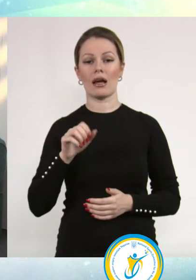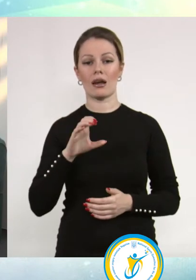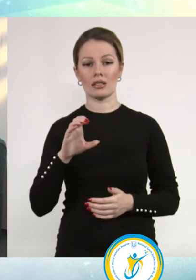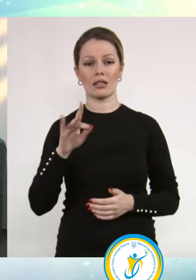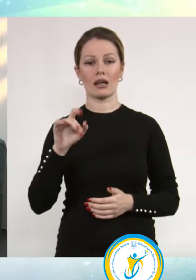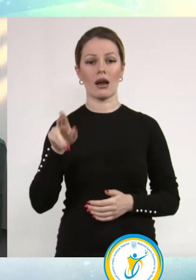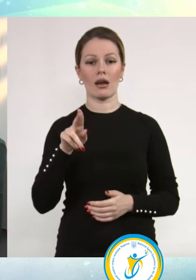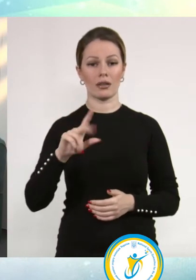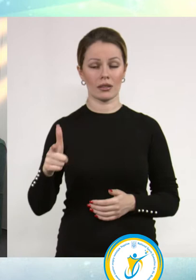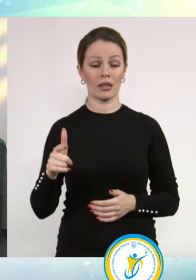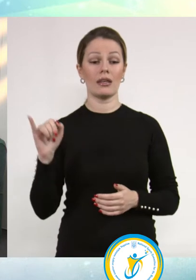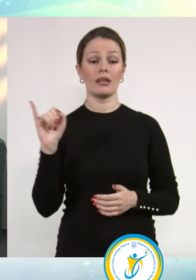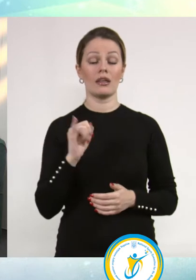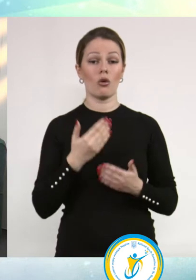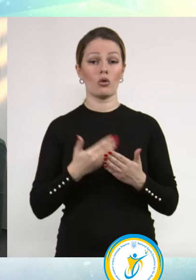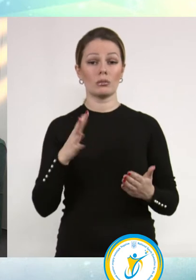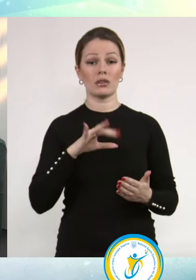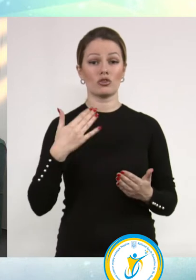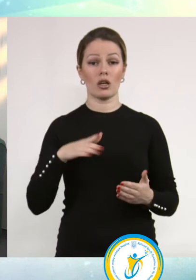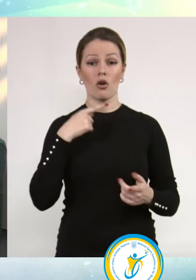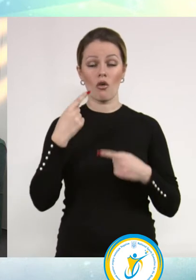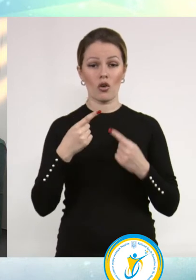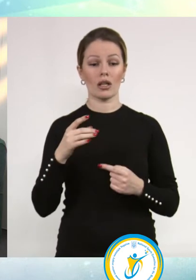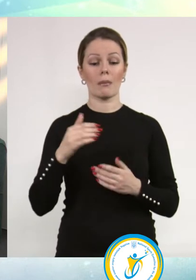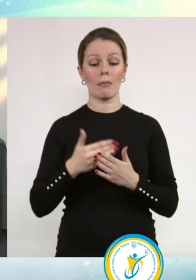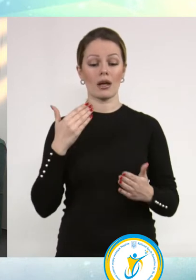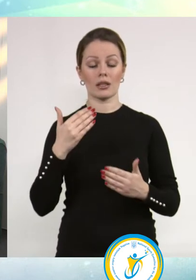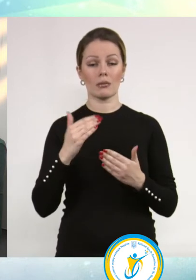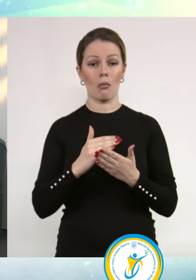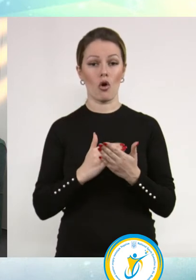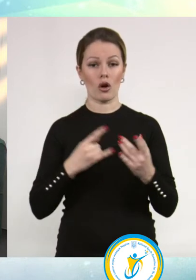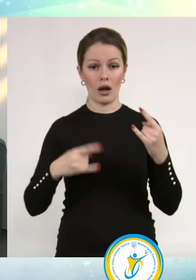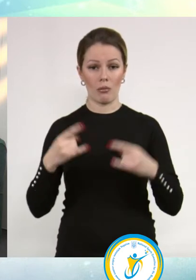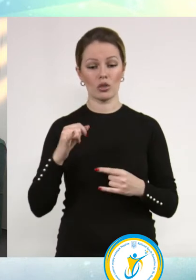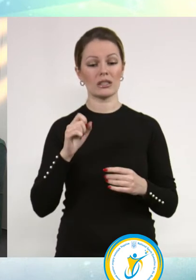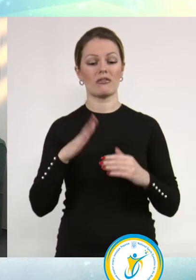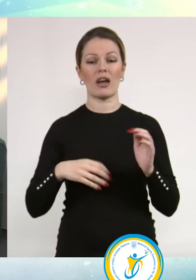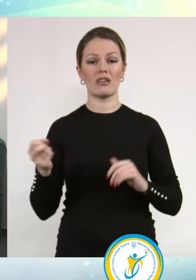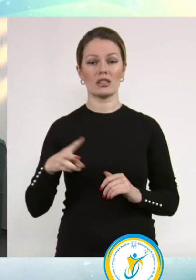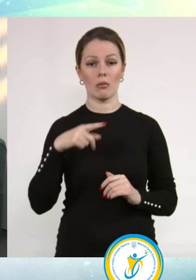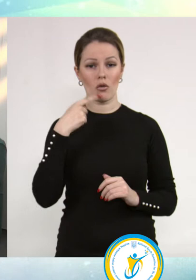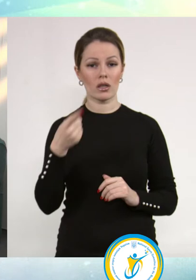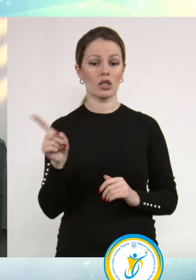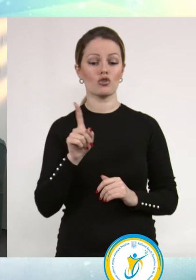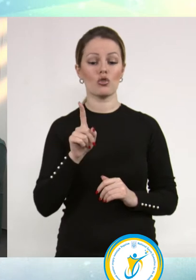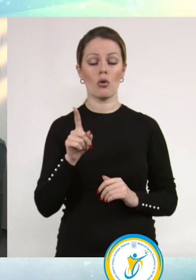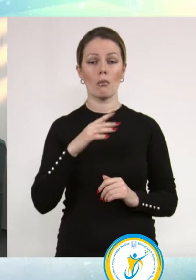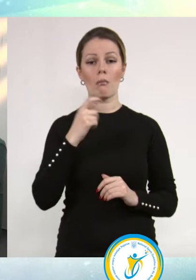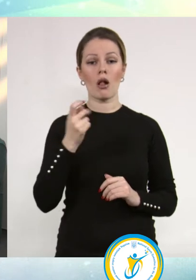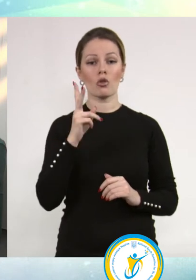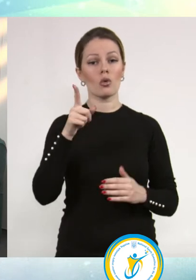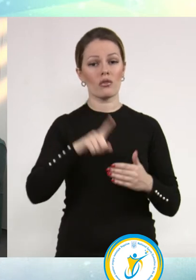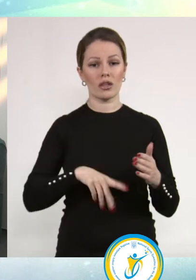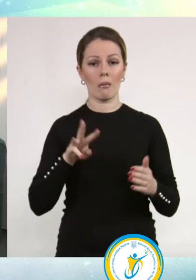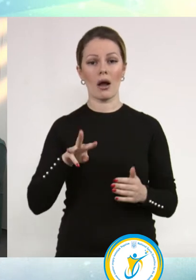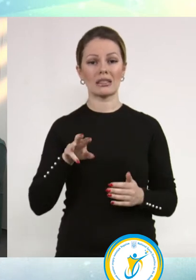Тарас Радь. І ось ми вже говорили і перед програмою, і з фахівцями говорили, що мало хто вірив